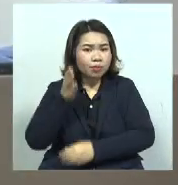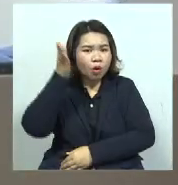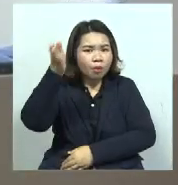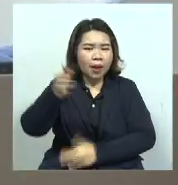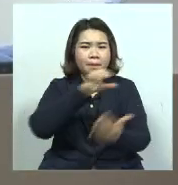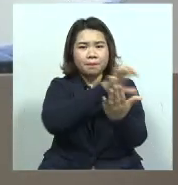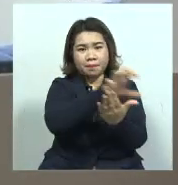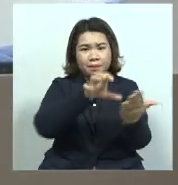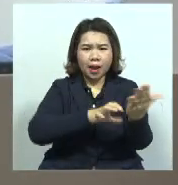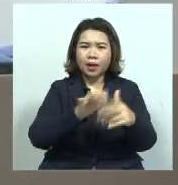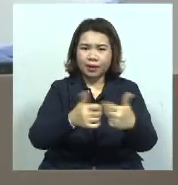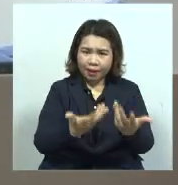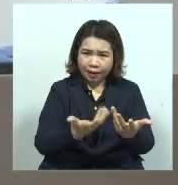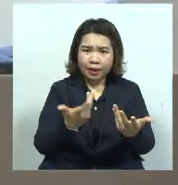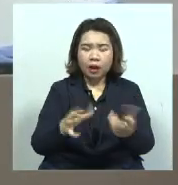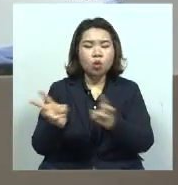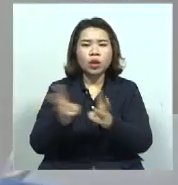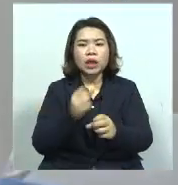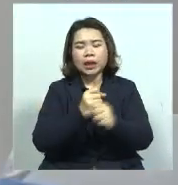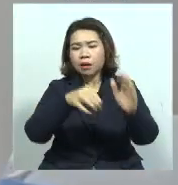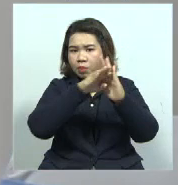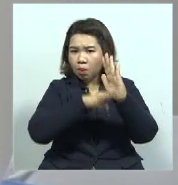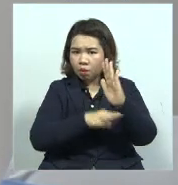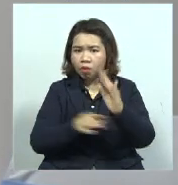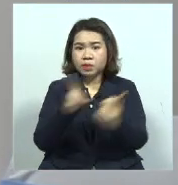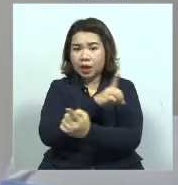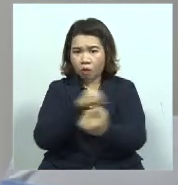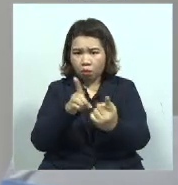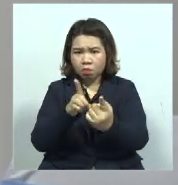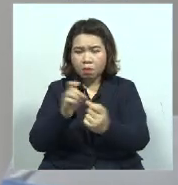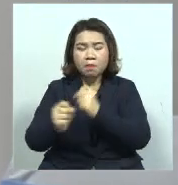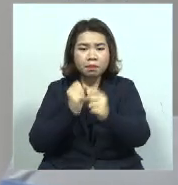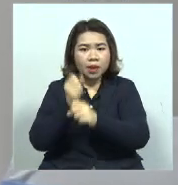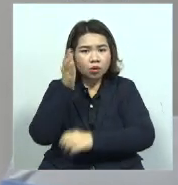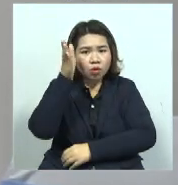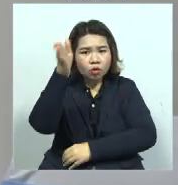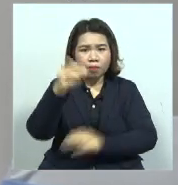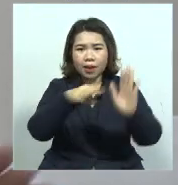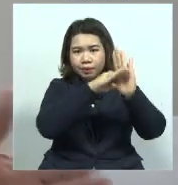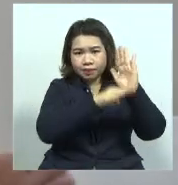ภูมิภาคตลอดจนกำหนดแนวทางการขับเคลื่อนสังคมคุณธรรมในปีต่อๆไปครับ